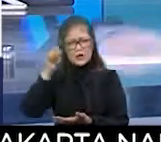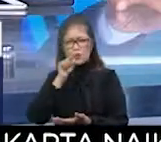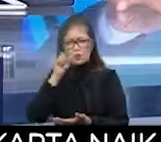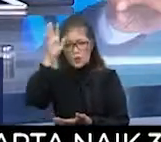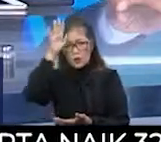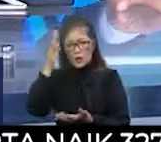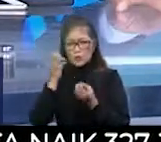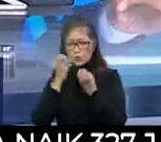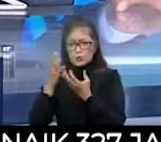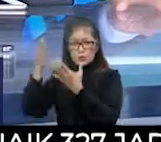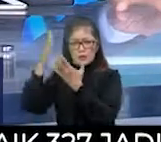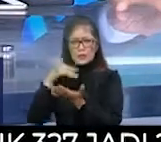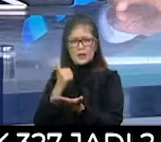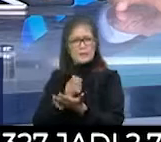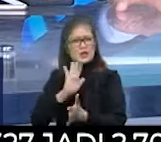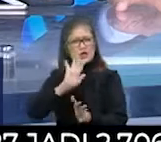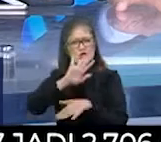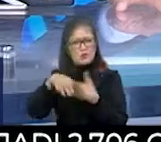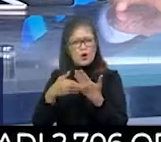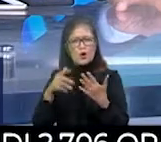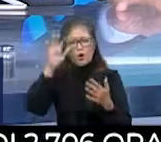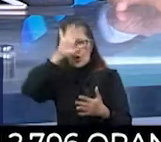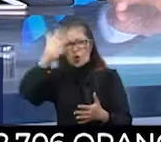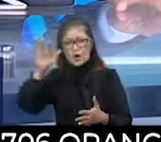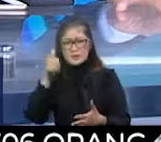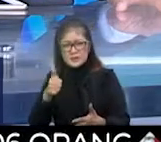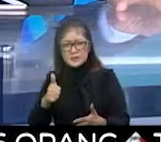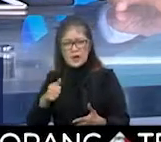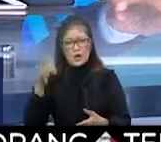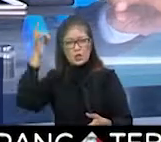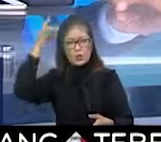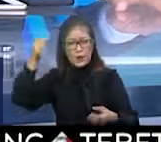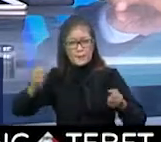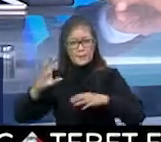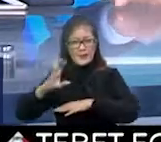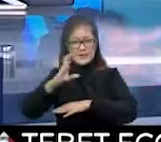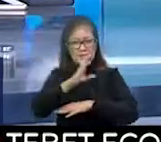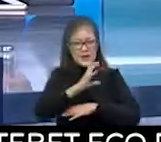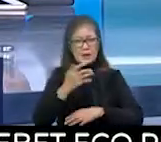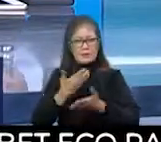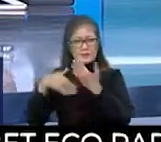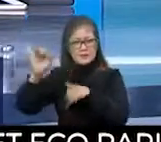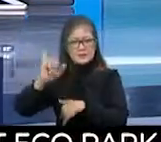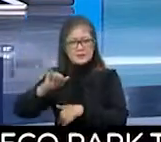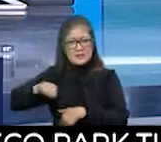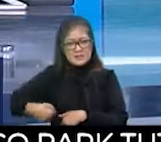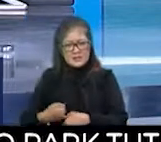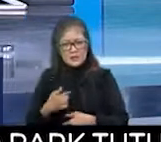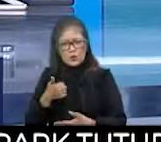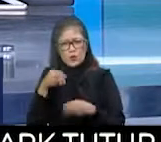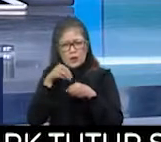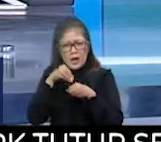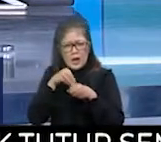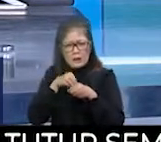semua orang dapat mewujudkannya. Seorang tukang beca asal Majalengka naik haji bersama sang istri. Ketekunan menabung 30